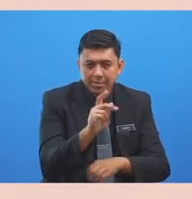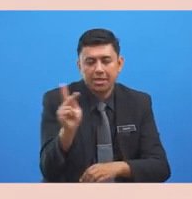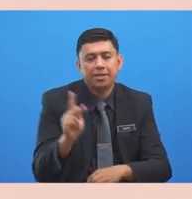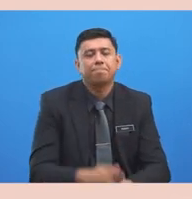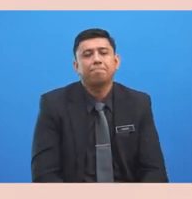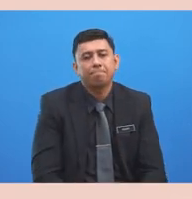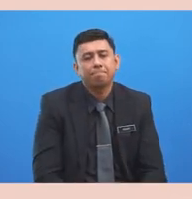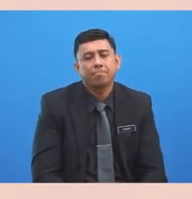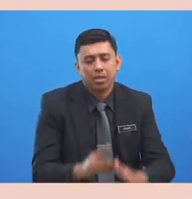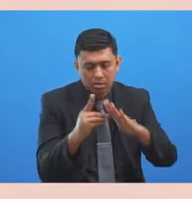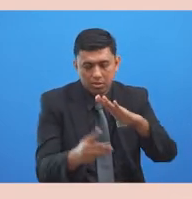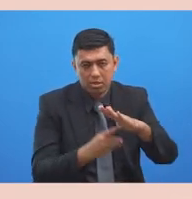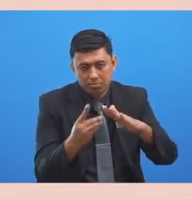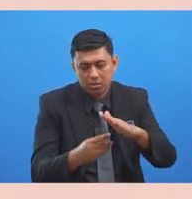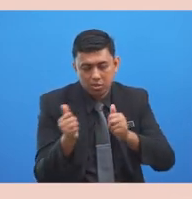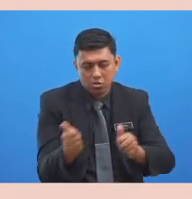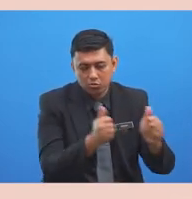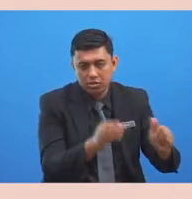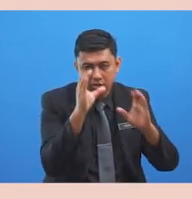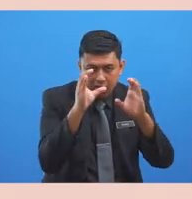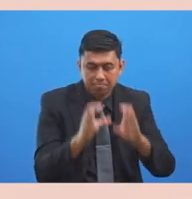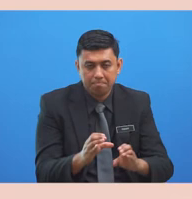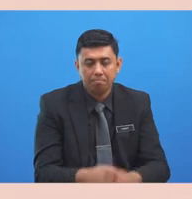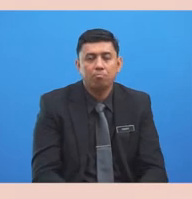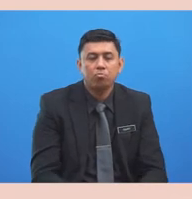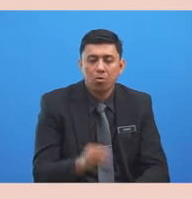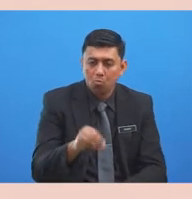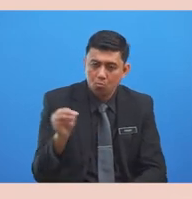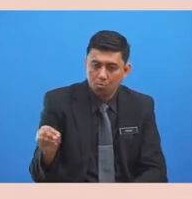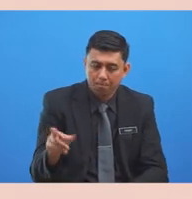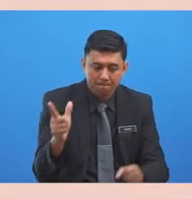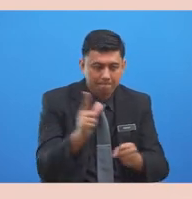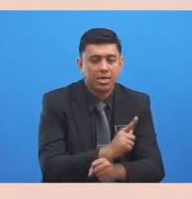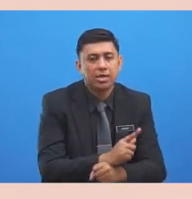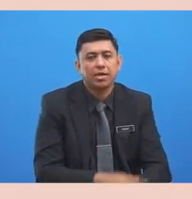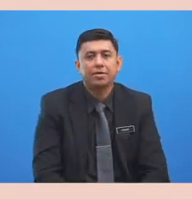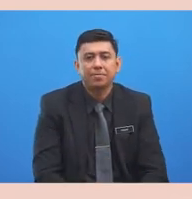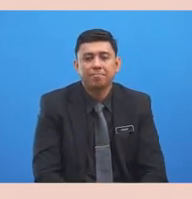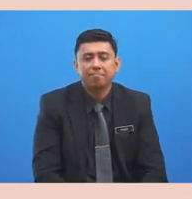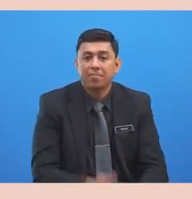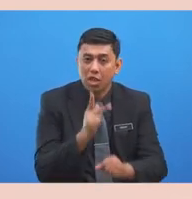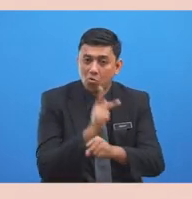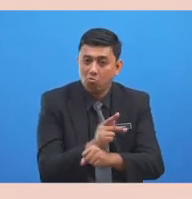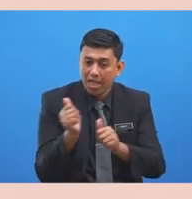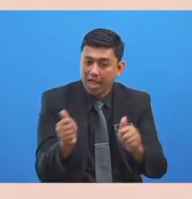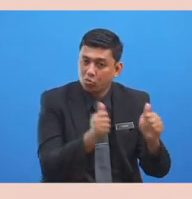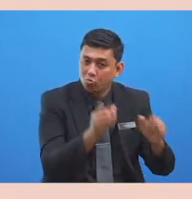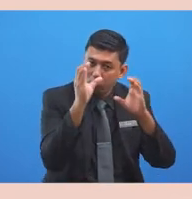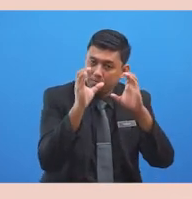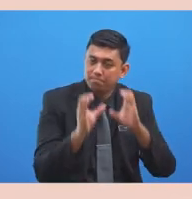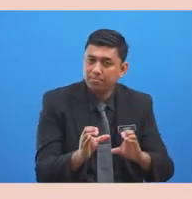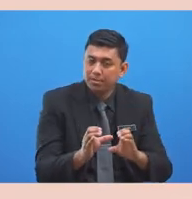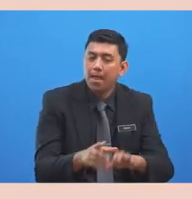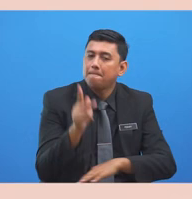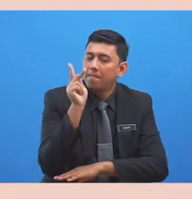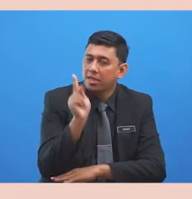disediakan. Berdasarkan atau cara ini, murid-murid perlu melengkapkan kod atau cara